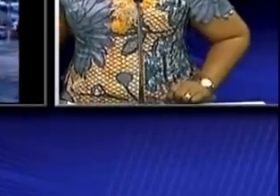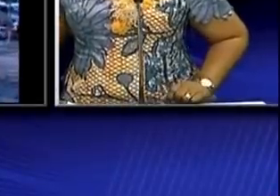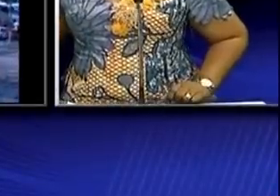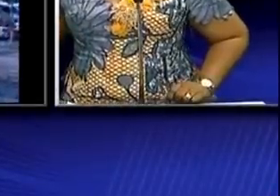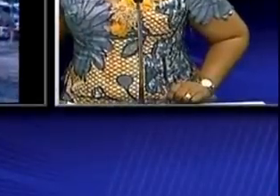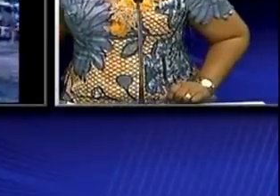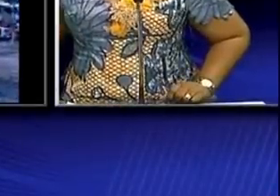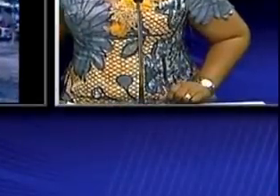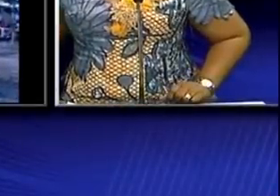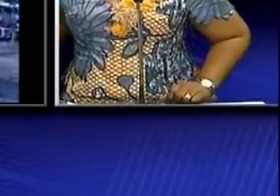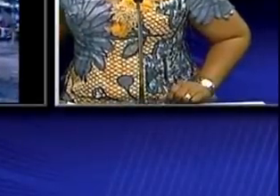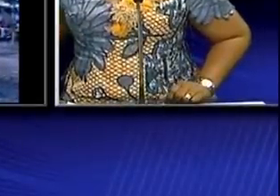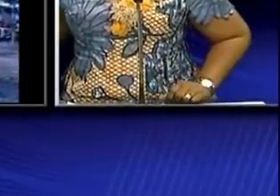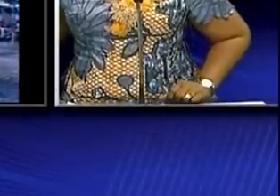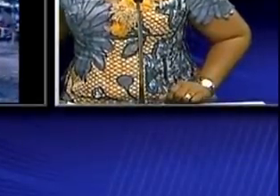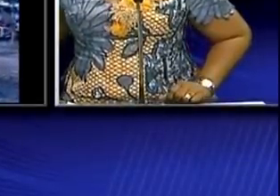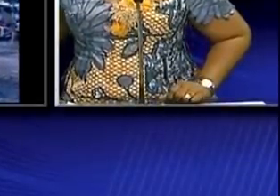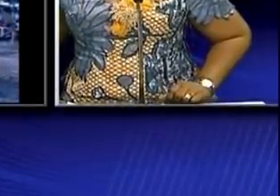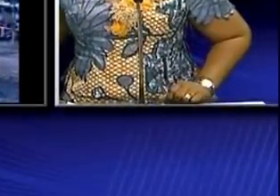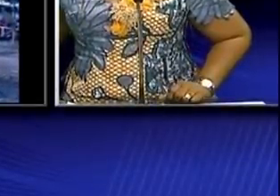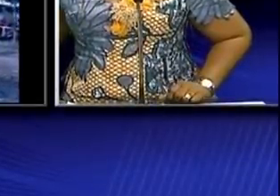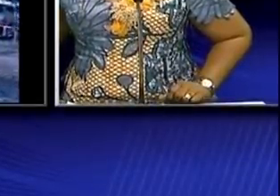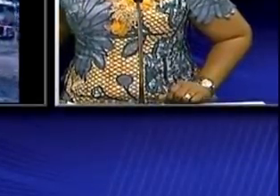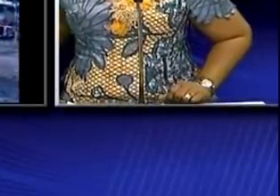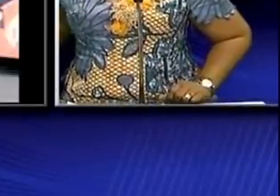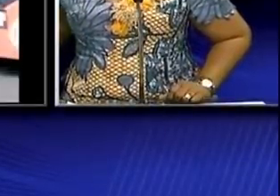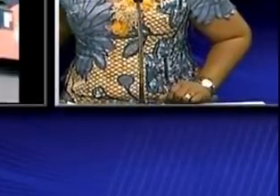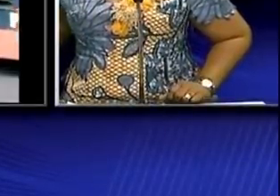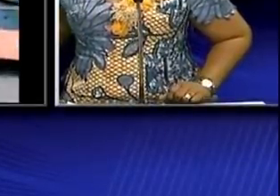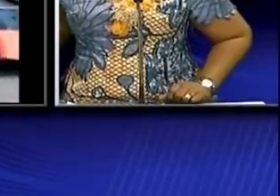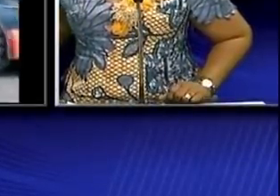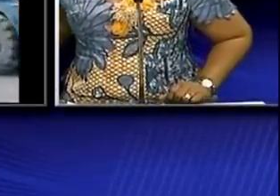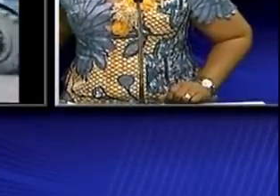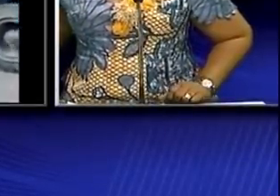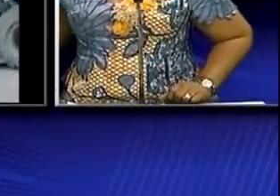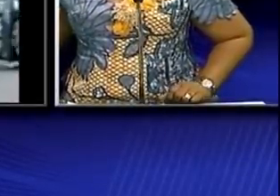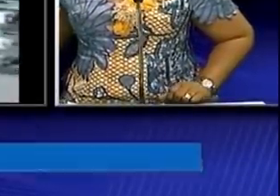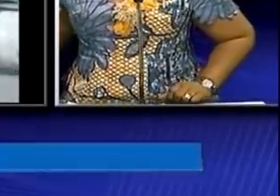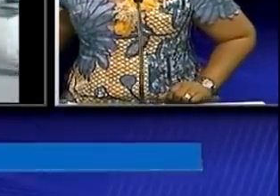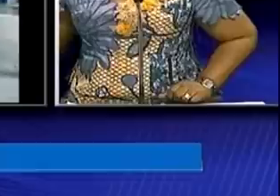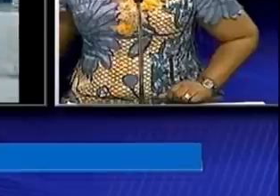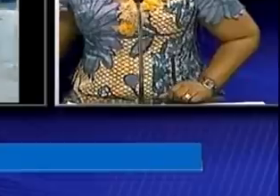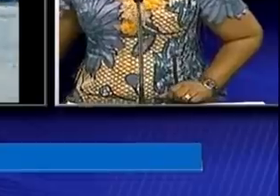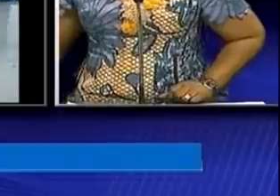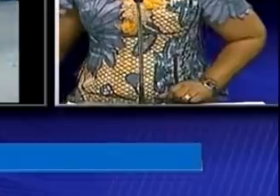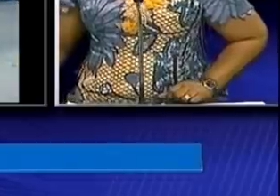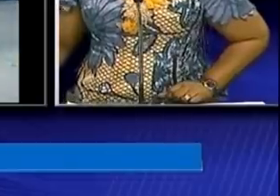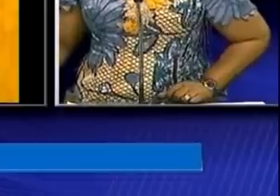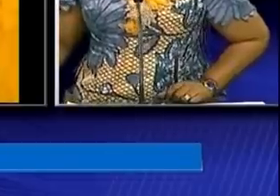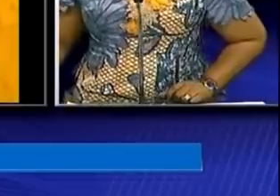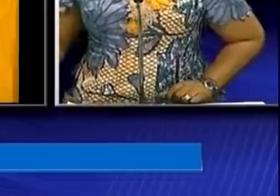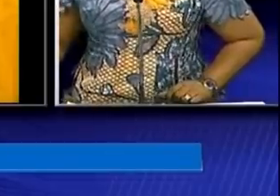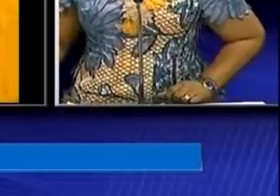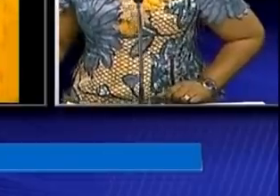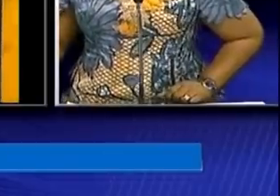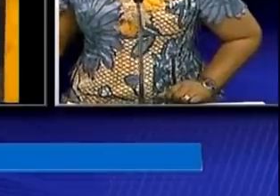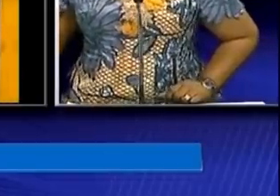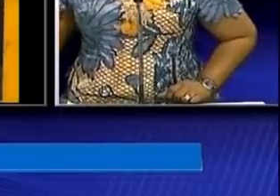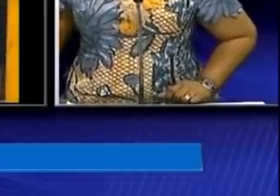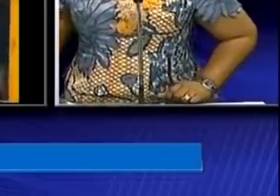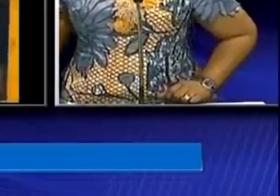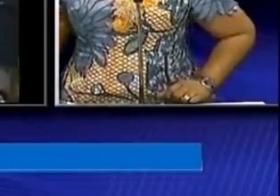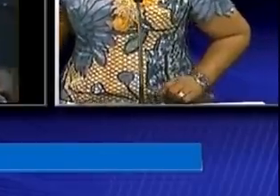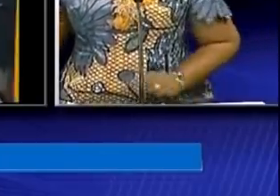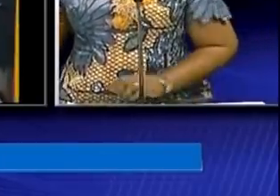Toutes nos excuses avaient pour le retard avec lequel nous débutons ce journal La Technique à ses caprices. Une économie circulaire. La